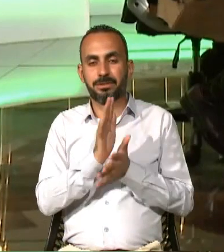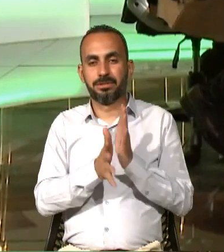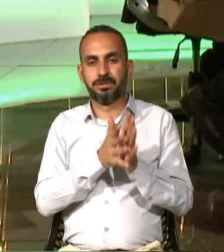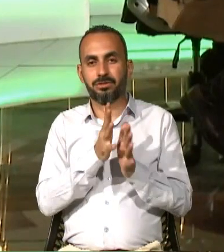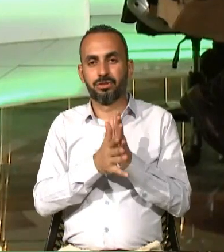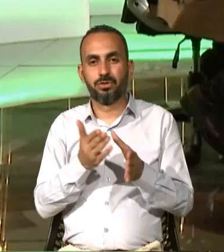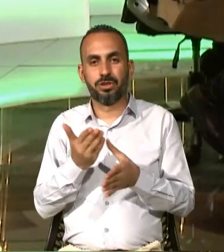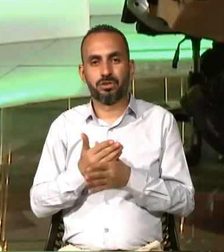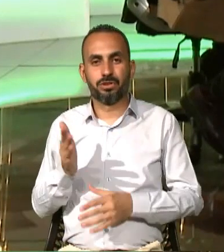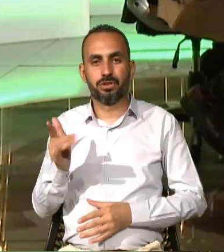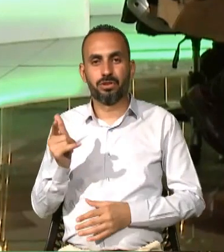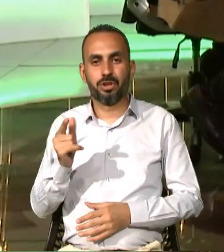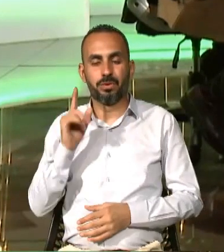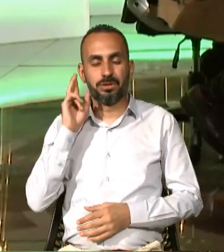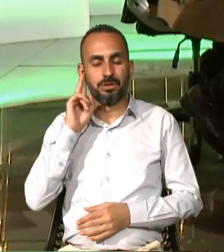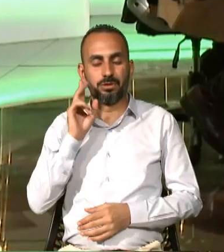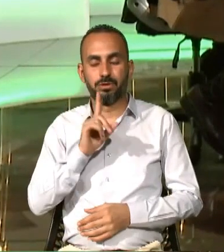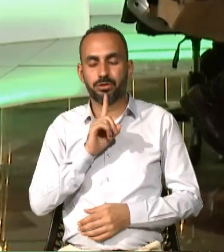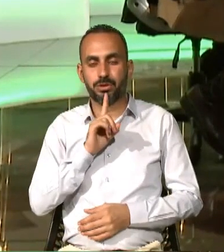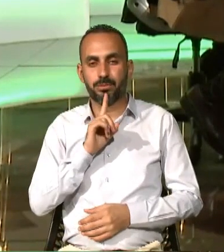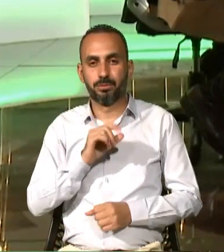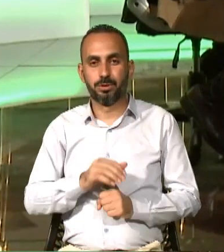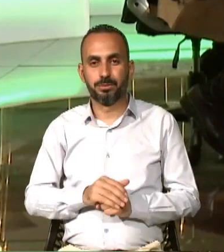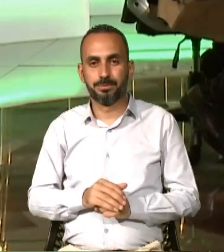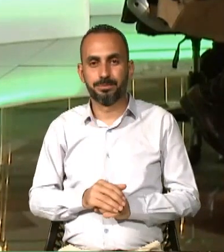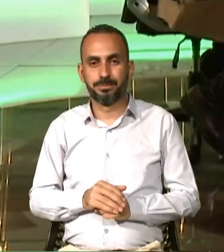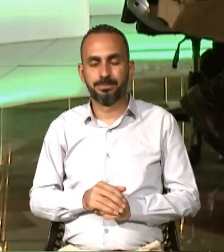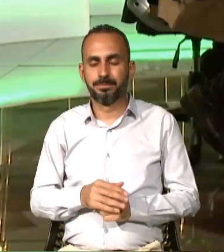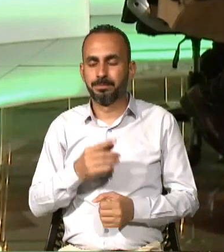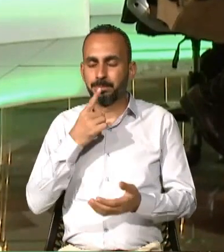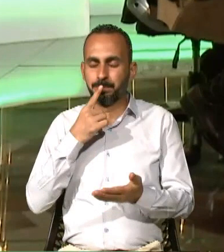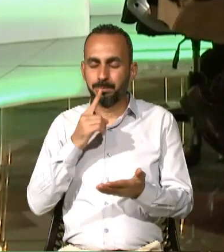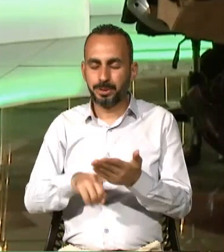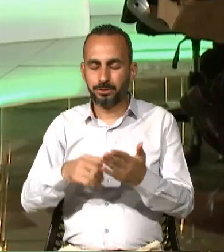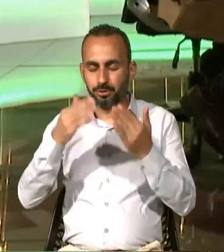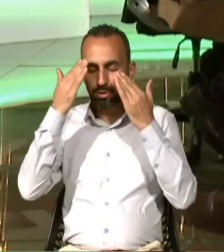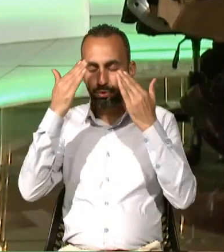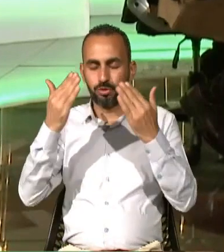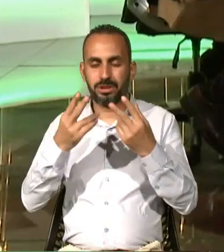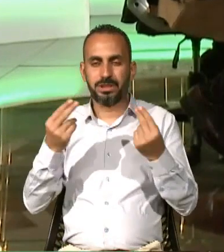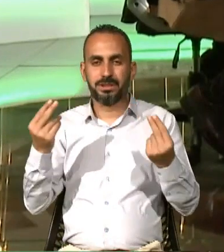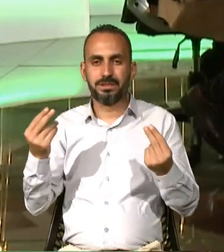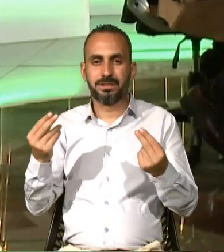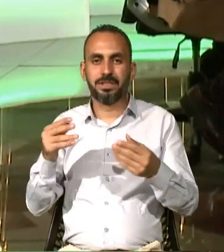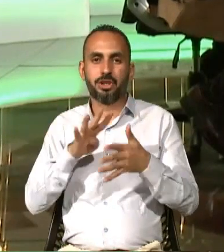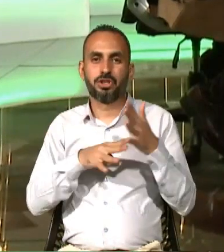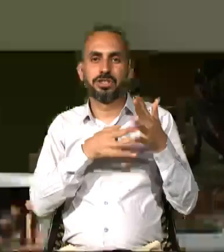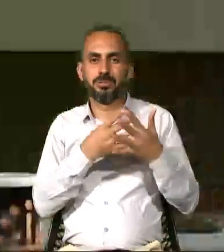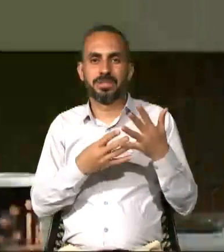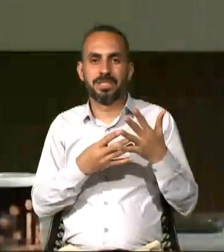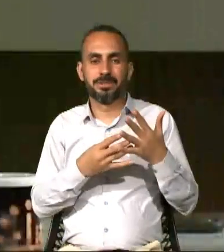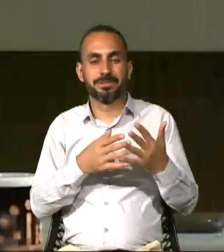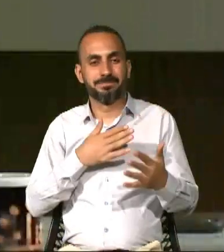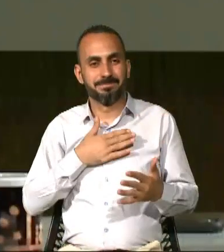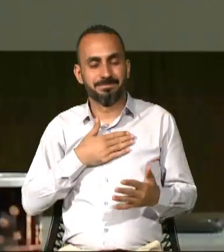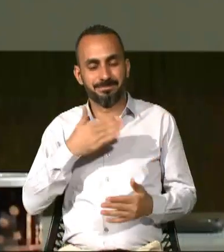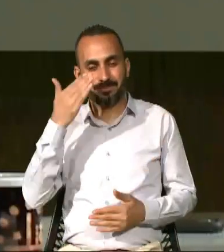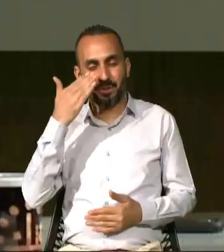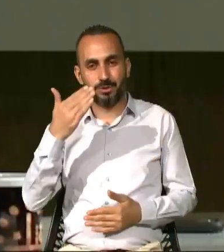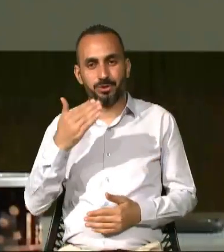للإخوة بتوع سمو البكم، برافو عليكم كبرنامج بصراحة. ربنا يباركك. أمين. تشجيع لينا ده. يعني